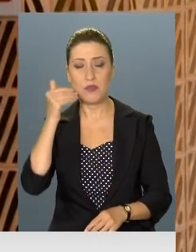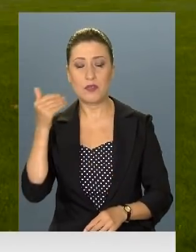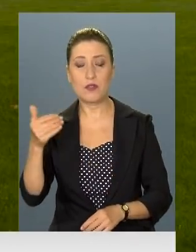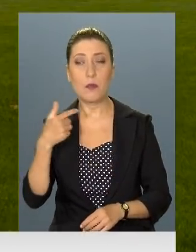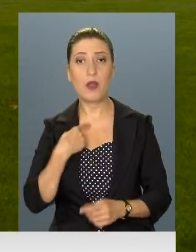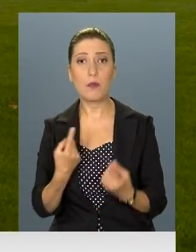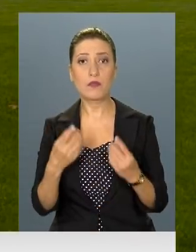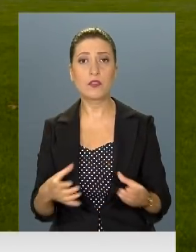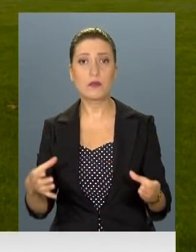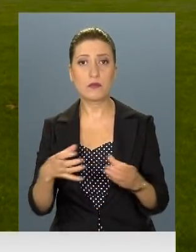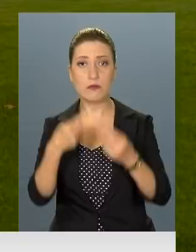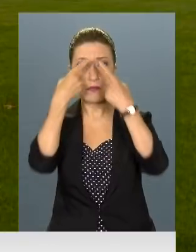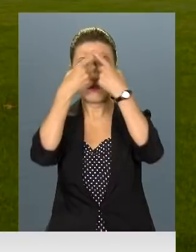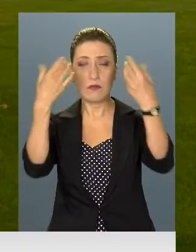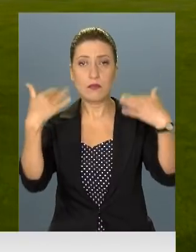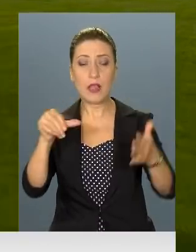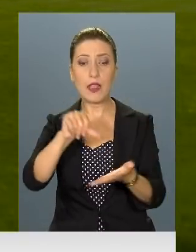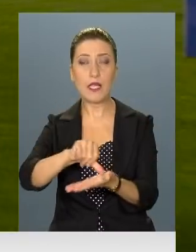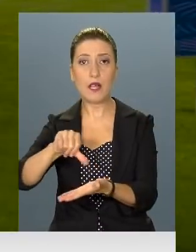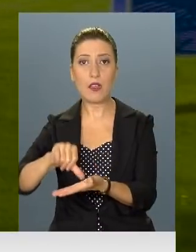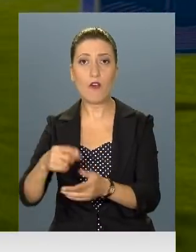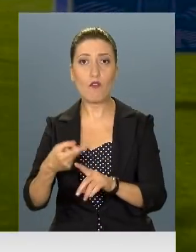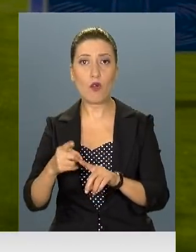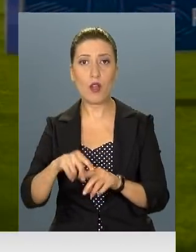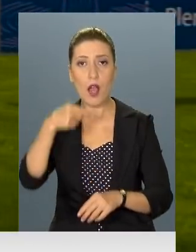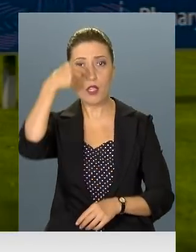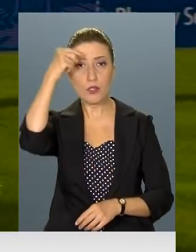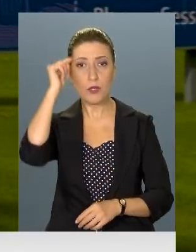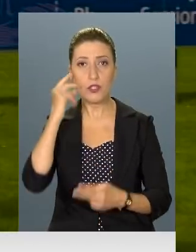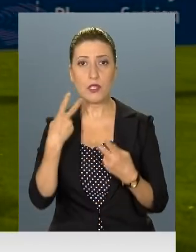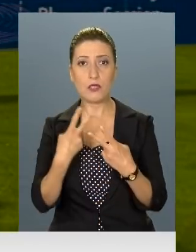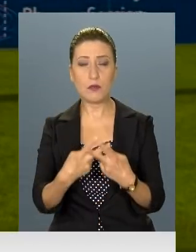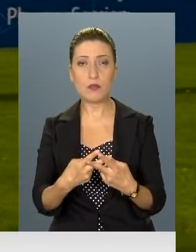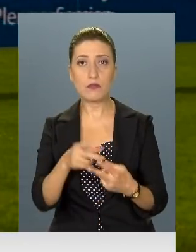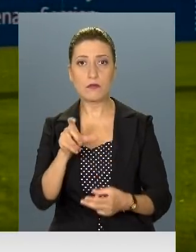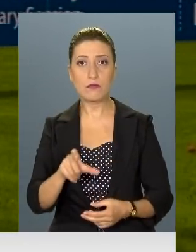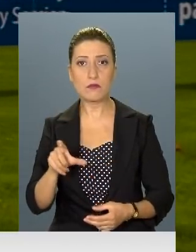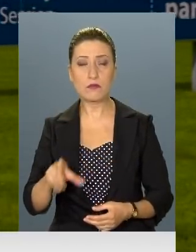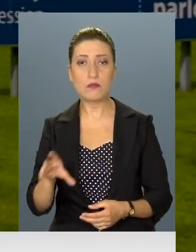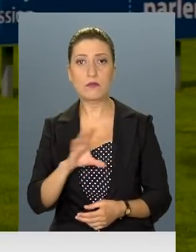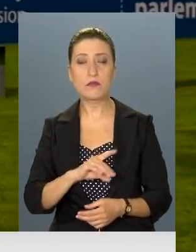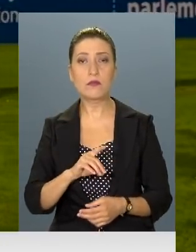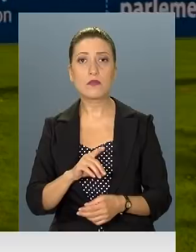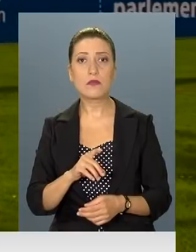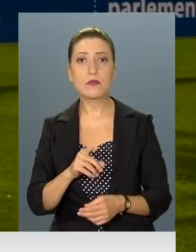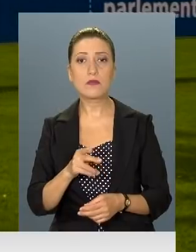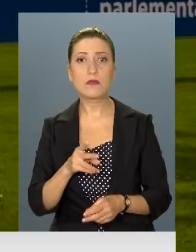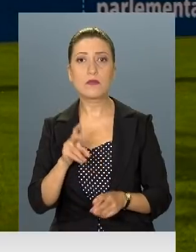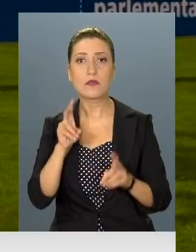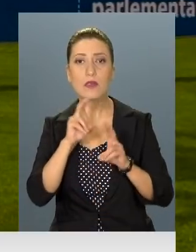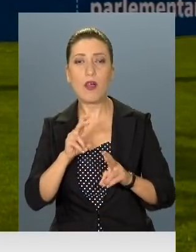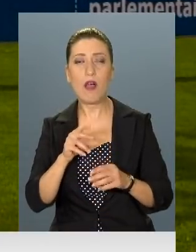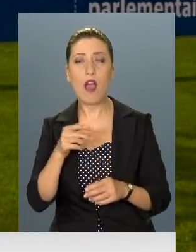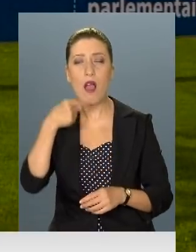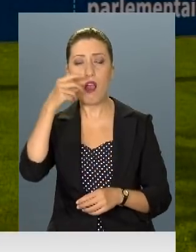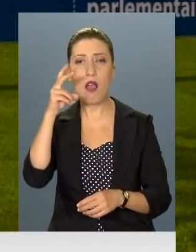պատվիրակները տեղեկացրել են ներկաներին, որ ադրբեջանցի դատապարտվածները դիվերսանտներ են, որոնք Արցախում խաղաղ բնակիչների